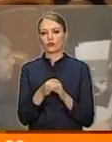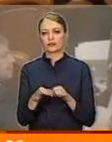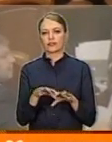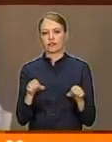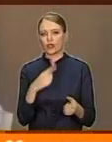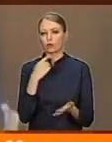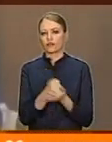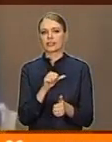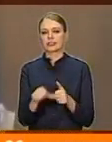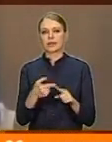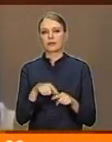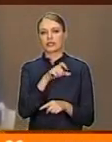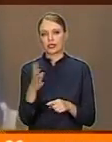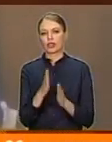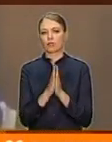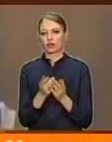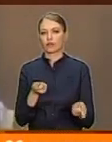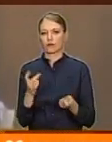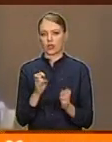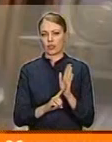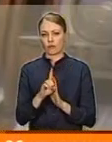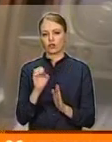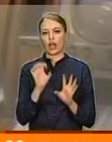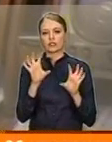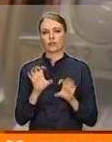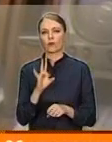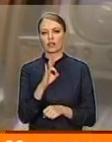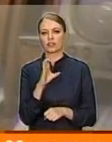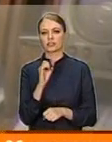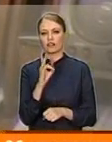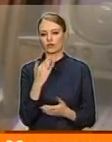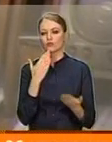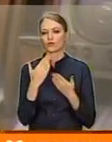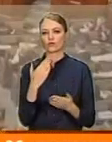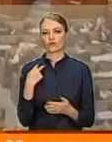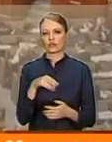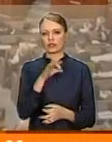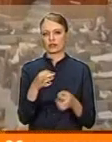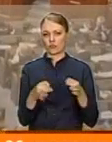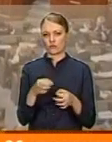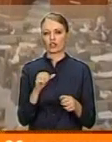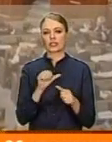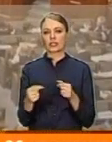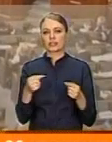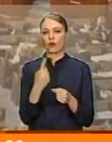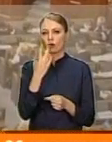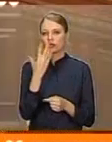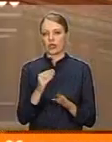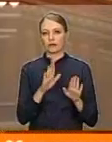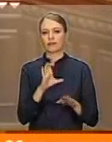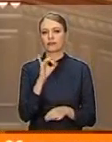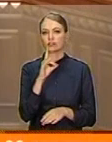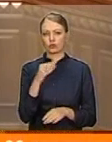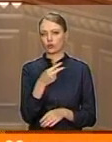децентралізації ухвалили саме ті, про які прохав уряд на початку. А от закон Надії Савченко стосується засуджених. Згідно із ним, один день перебування в